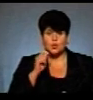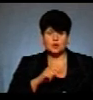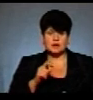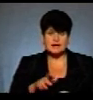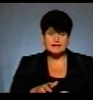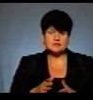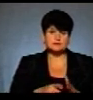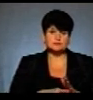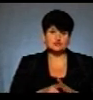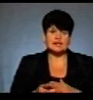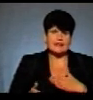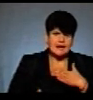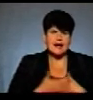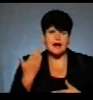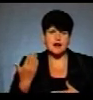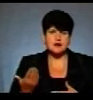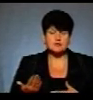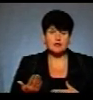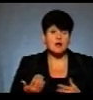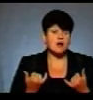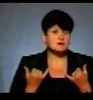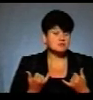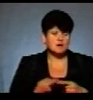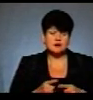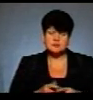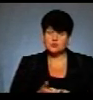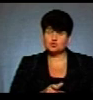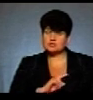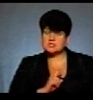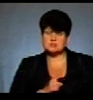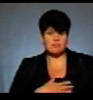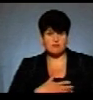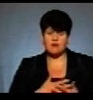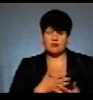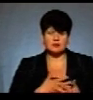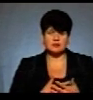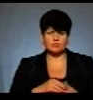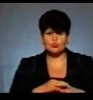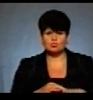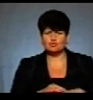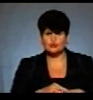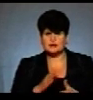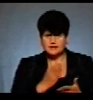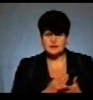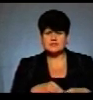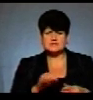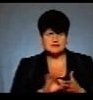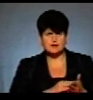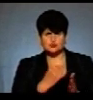пішла в режим такого карального методу. І зараз це дуже сильно активізувалось. Ну, тобто є булінг, там відразу даємо